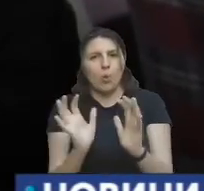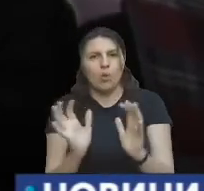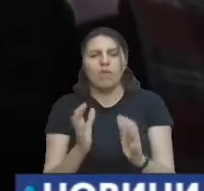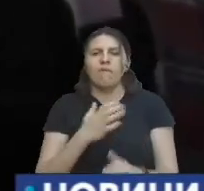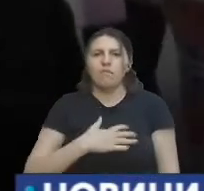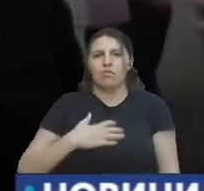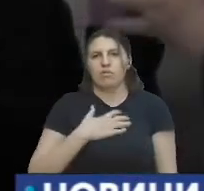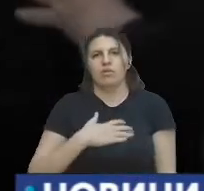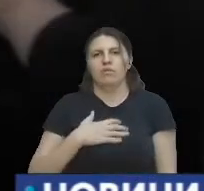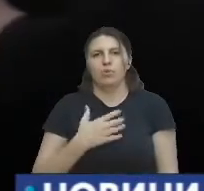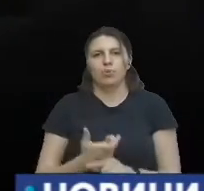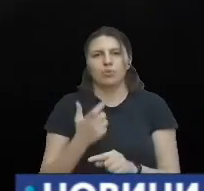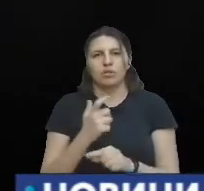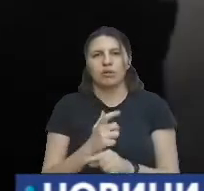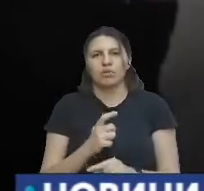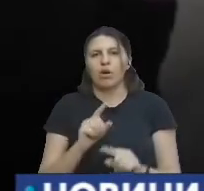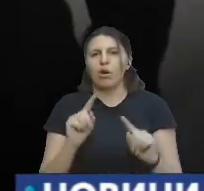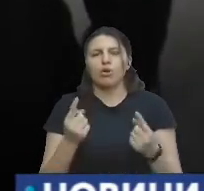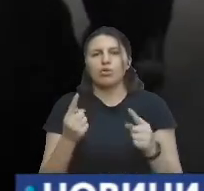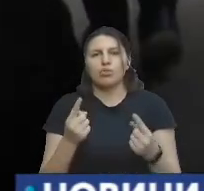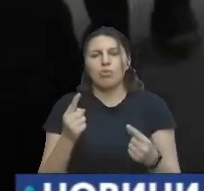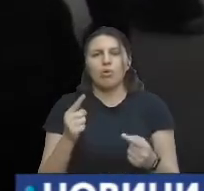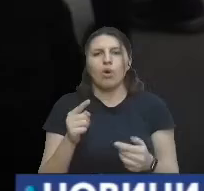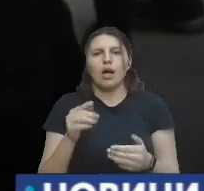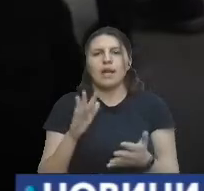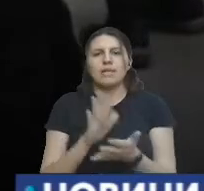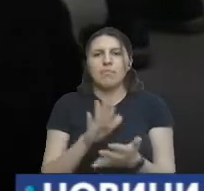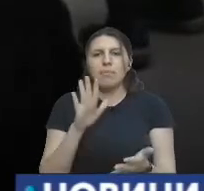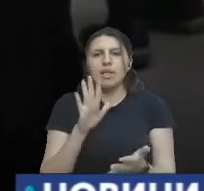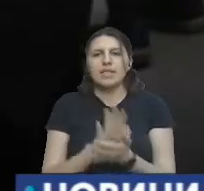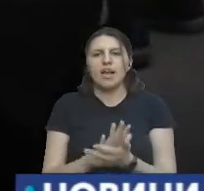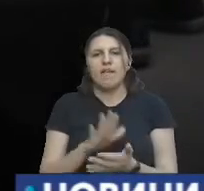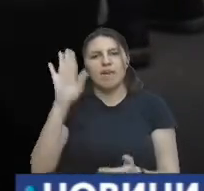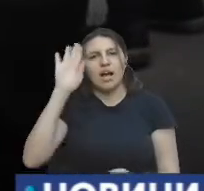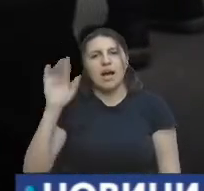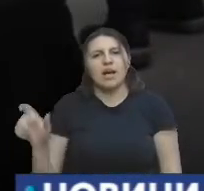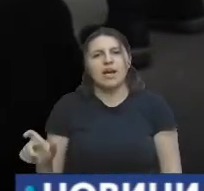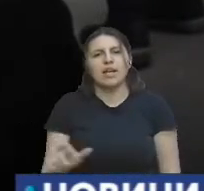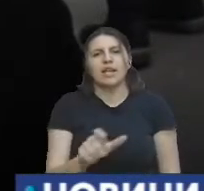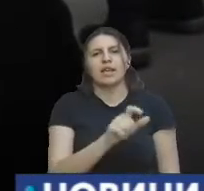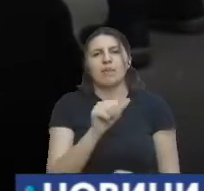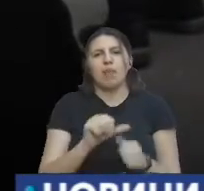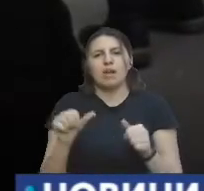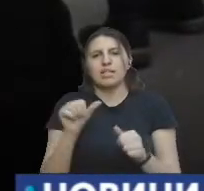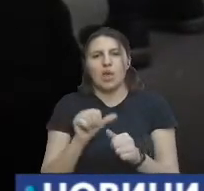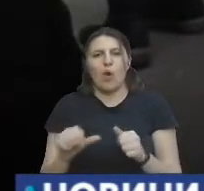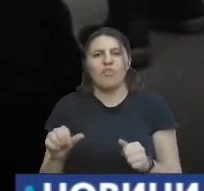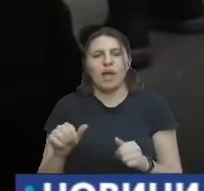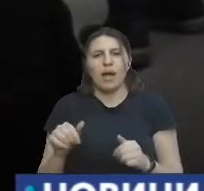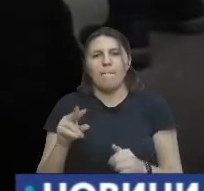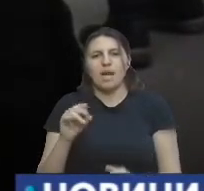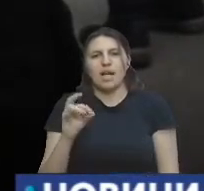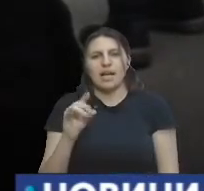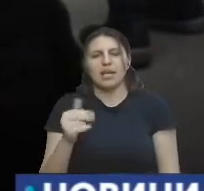важливий момент. А чому сміттєві ріки, пластикові береги? Ти таким побачила Сіверський Донець? Так, бо на даний